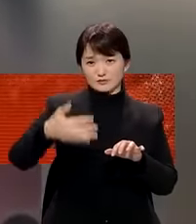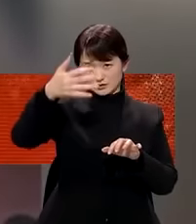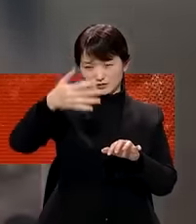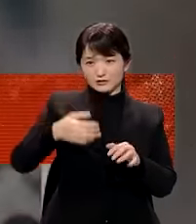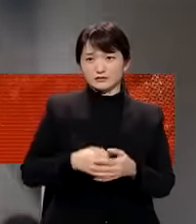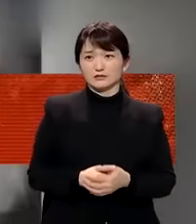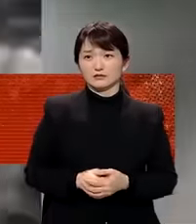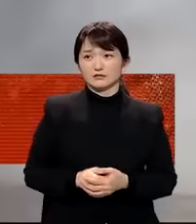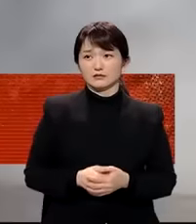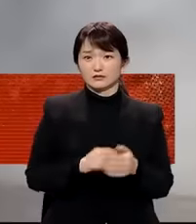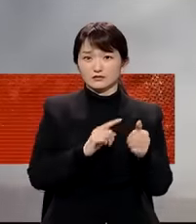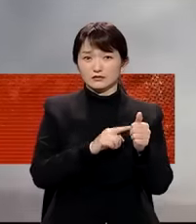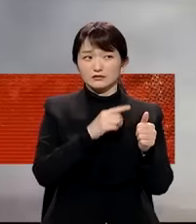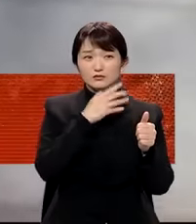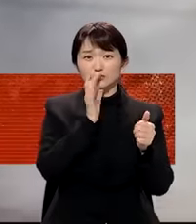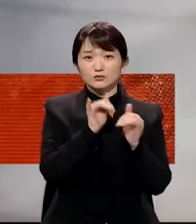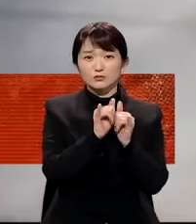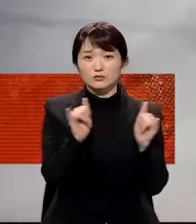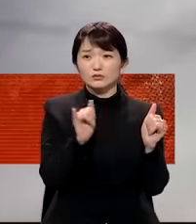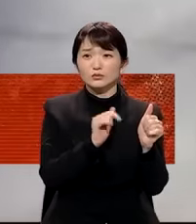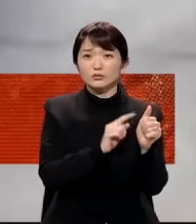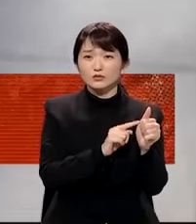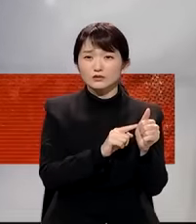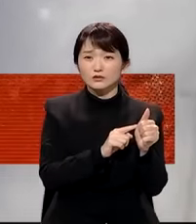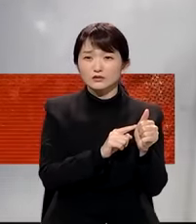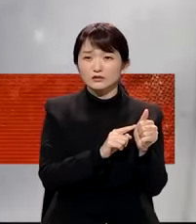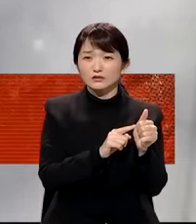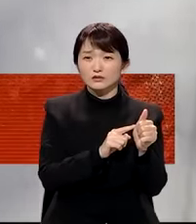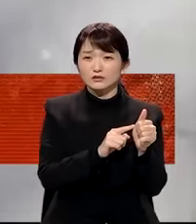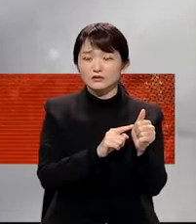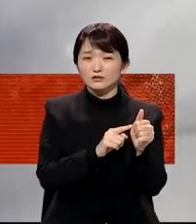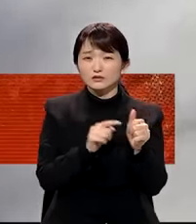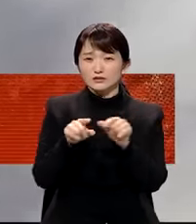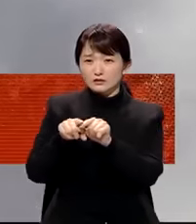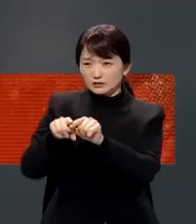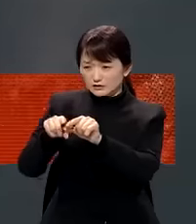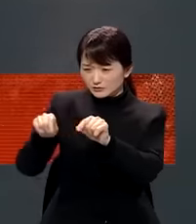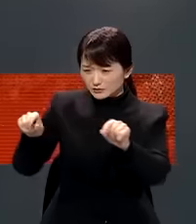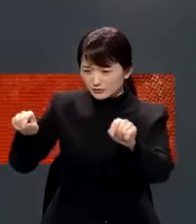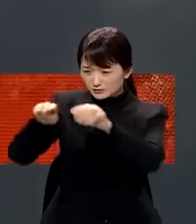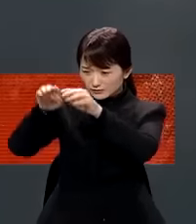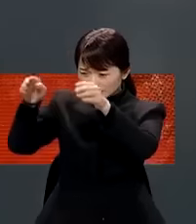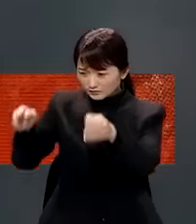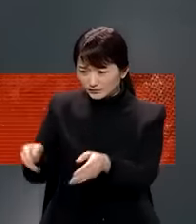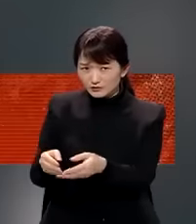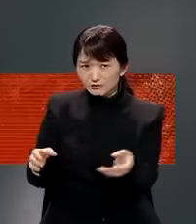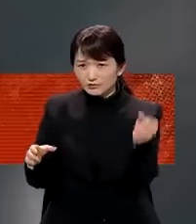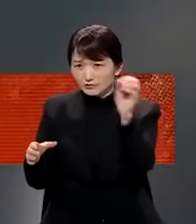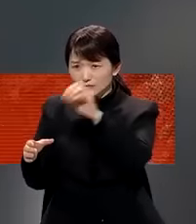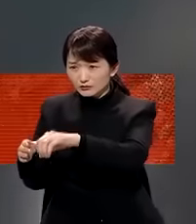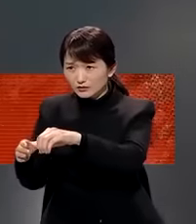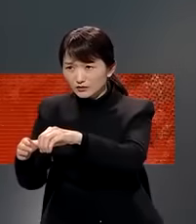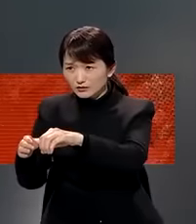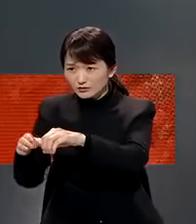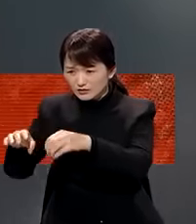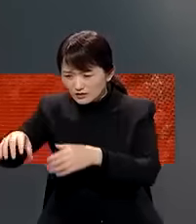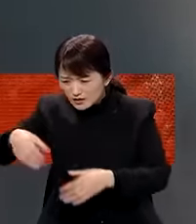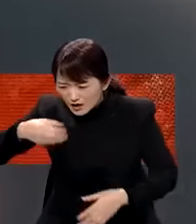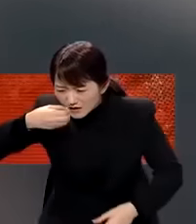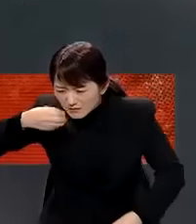한 노인이 여러 음식물 쓰레기통을 열어보면서 그 내용물을 어 실제로 취식을 하는 그런 충격적인